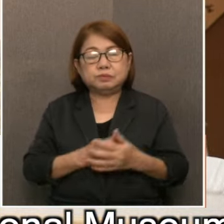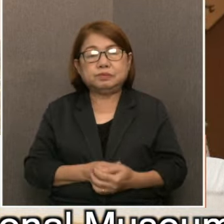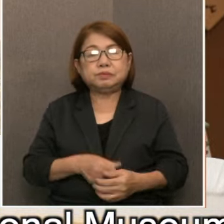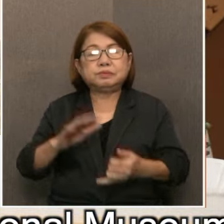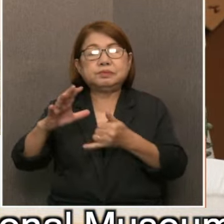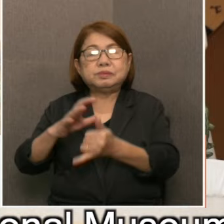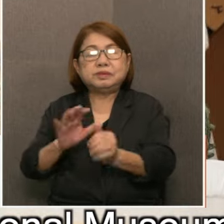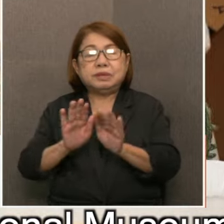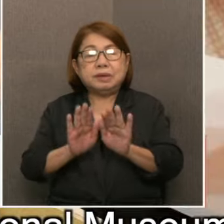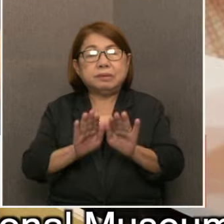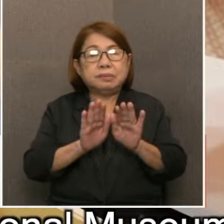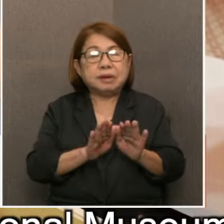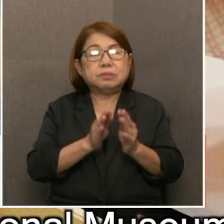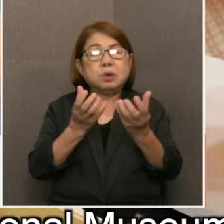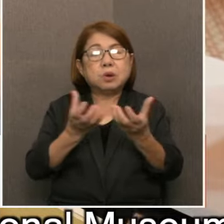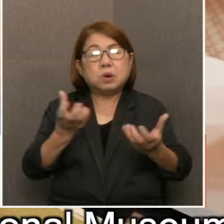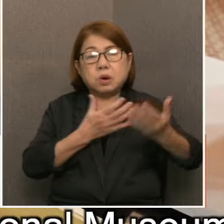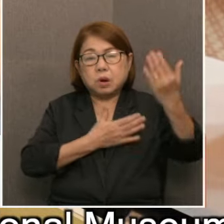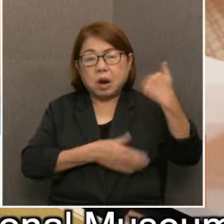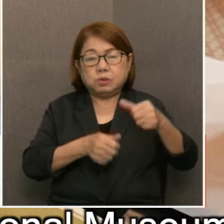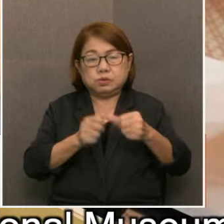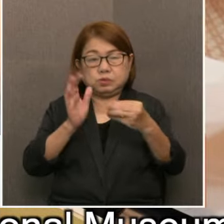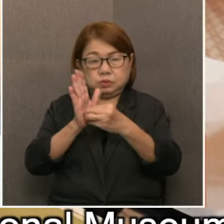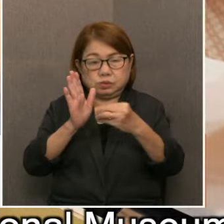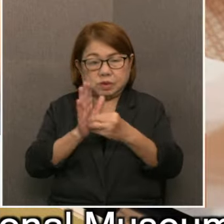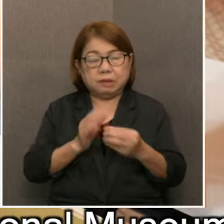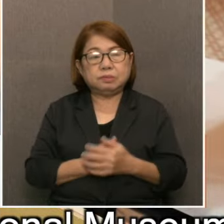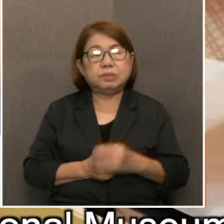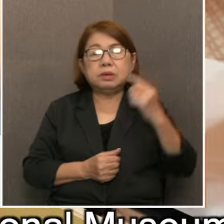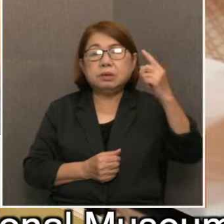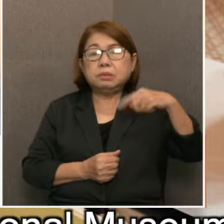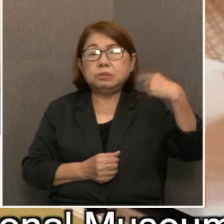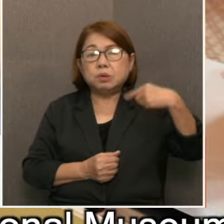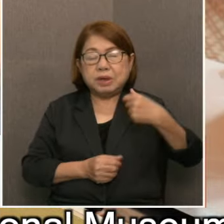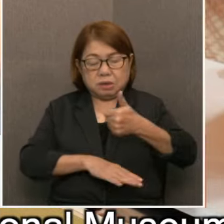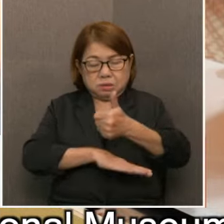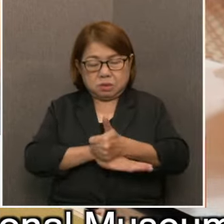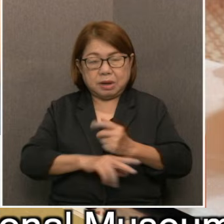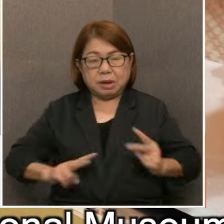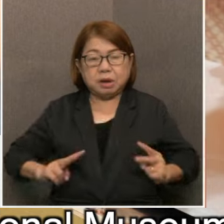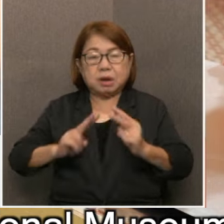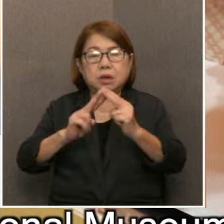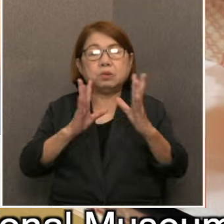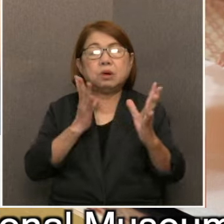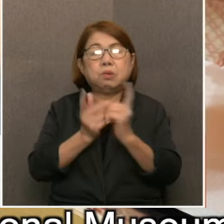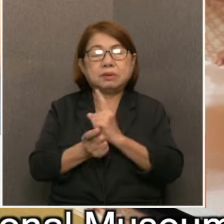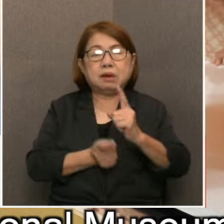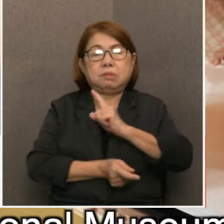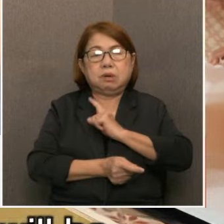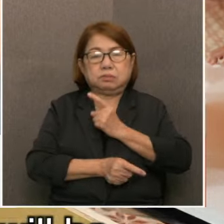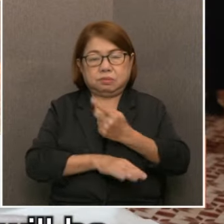านแห่งชาติพระนครโดยมีนางสาวสุดาวรรณหวังสุภกิจโกศลรัฐมนตรีว่าการกระทรวงวัฒนธรรมเป็นประธาน